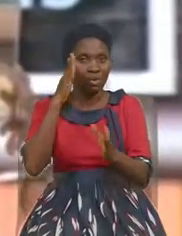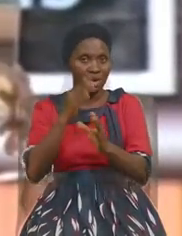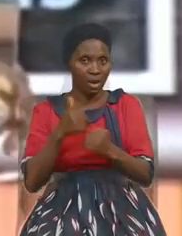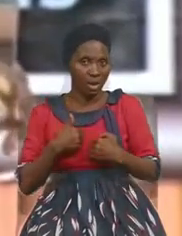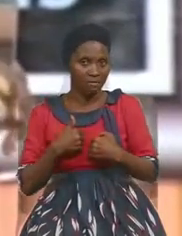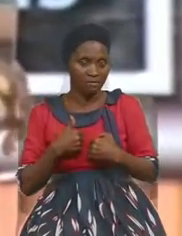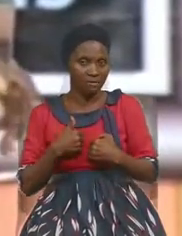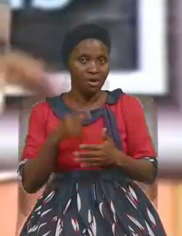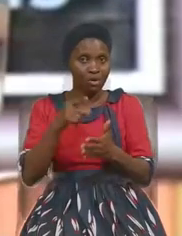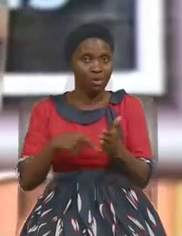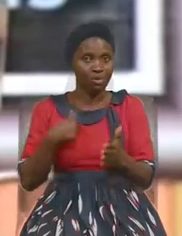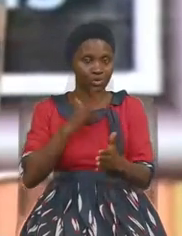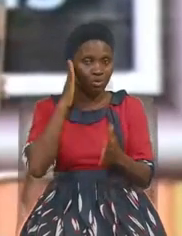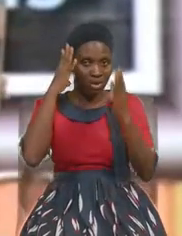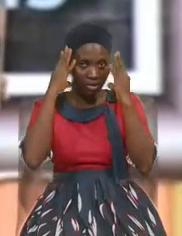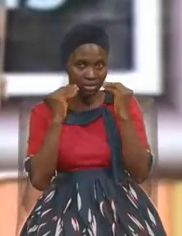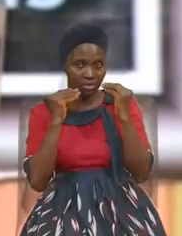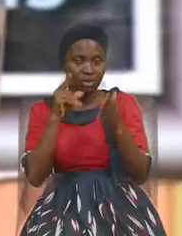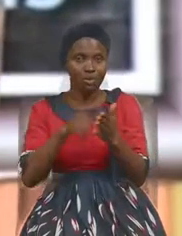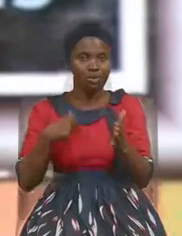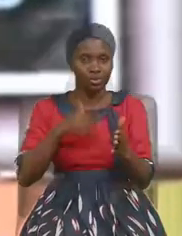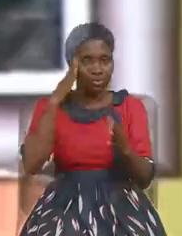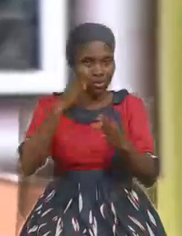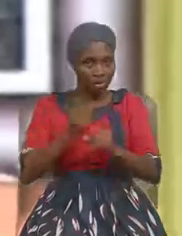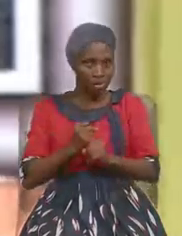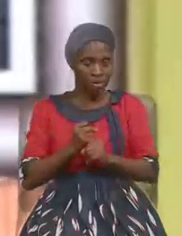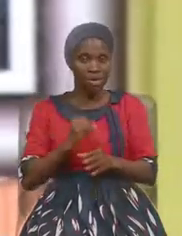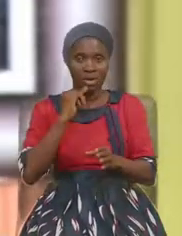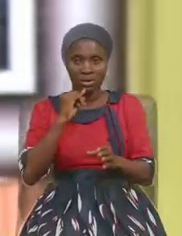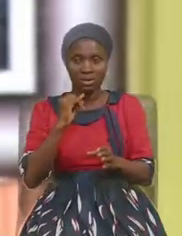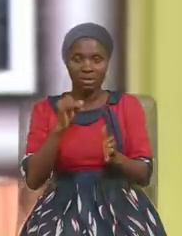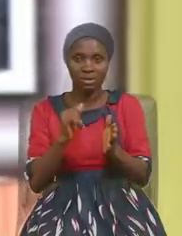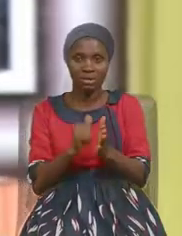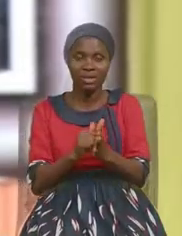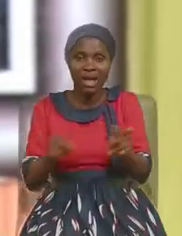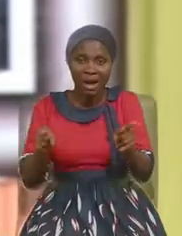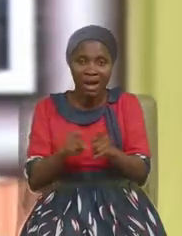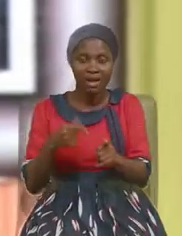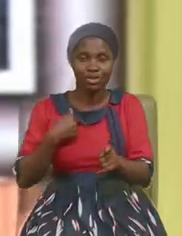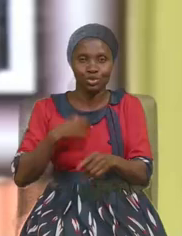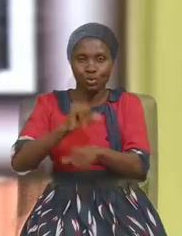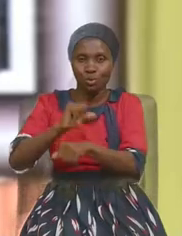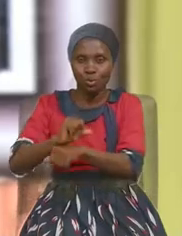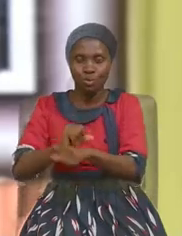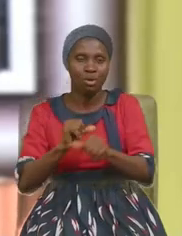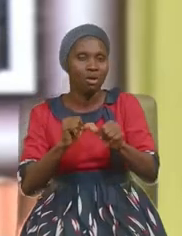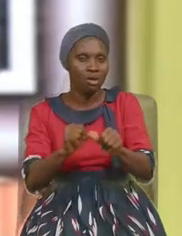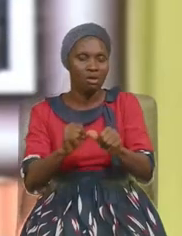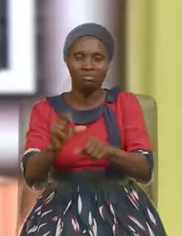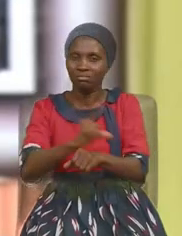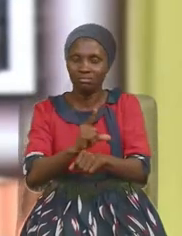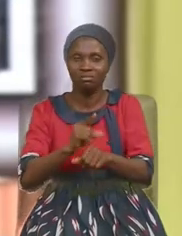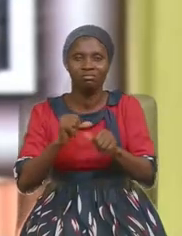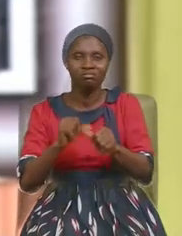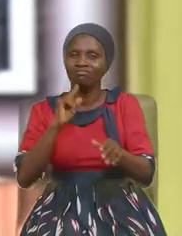allons expérimenter, ce que nous allons posséder, c'est quand nous œuvrons avec ferveur dans